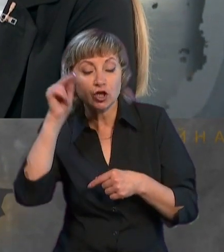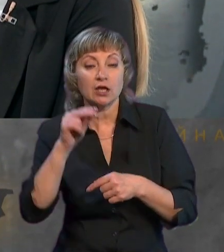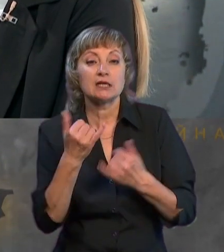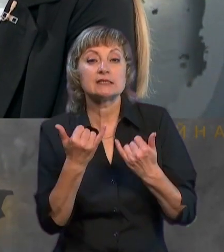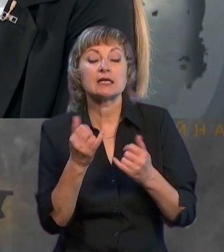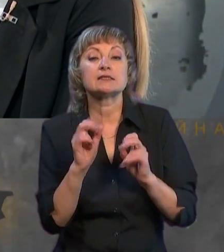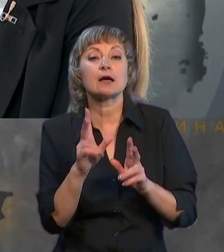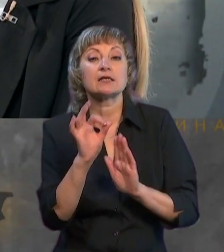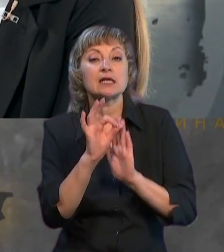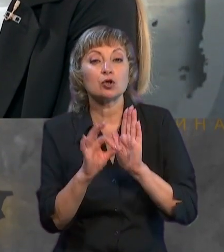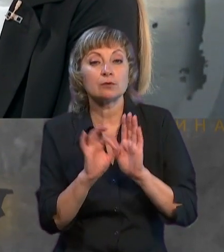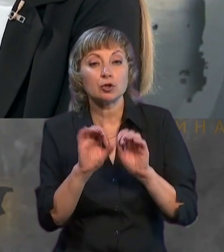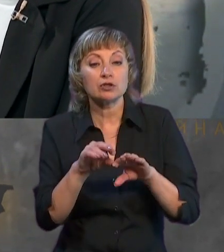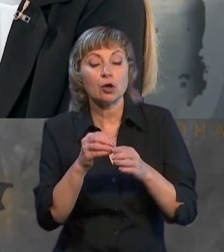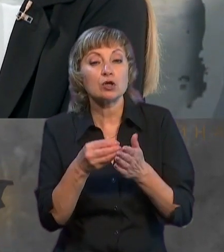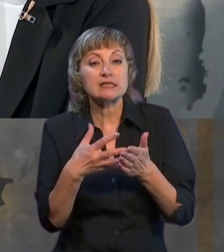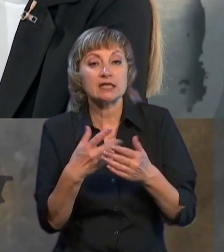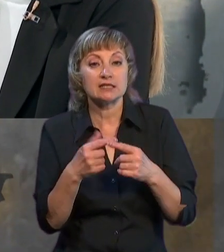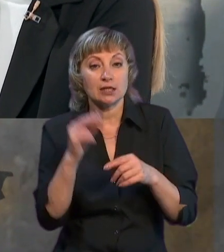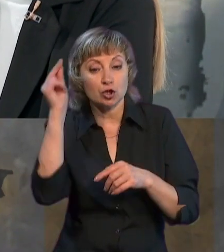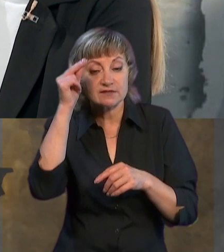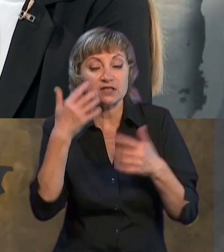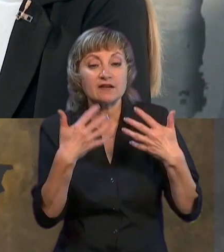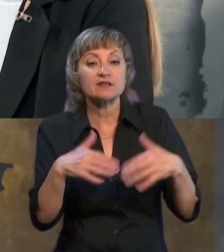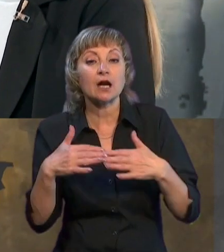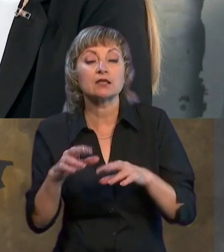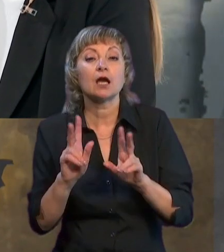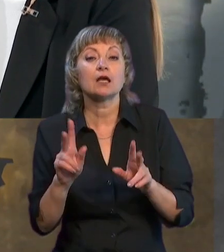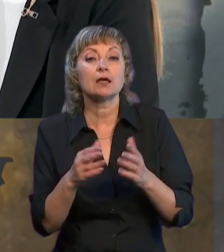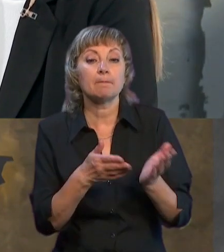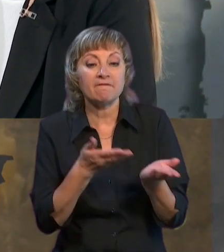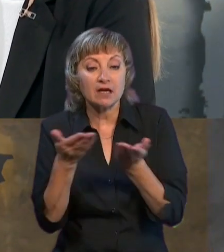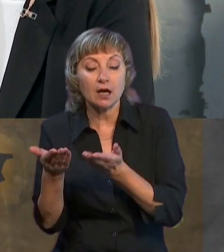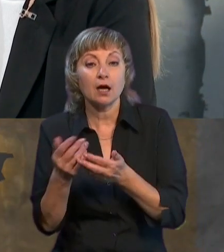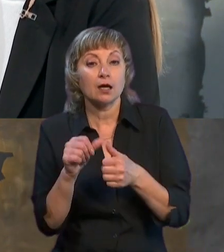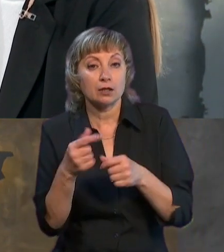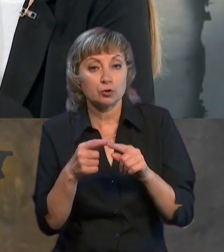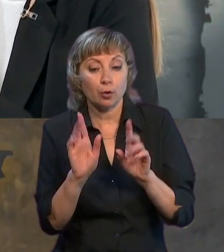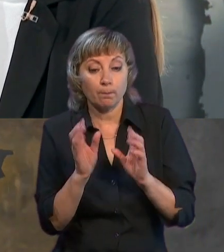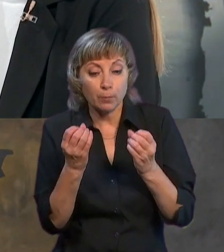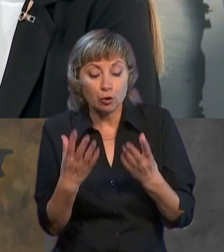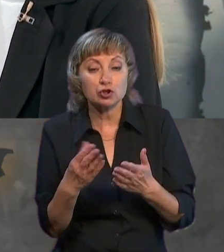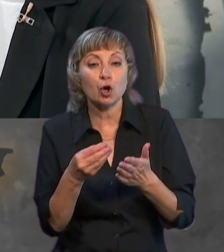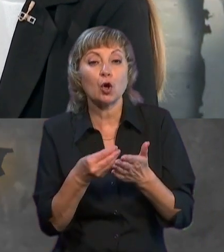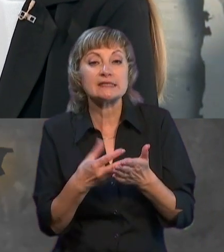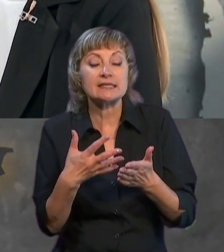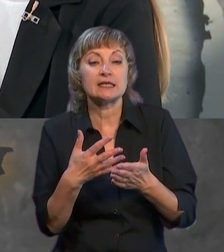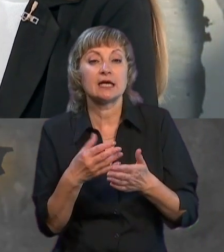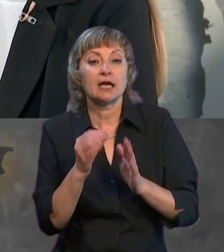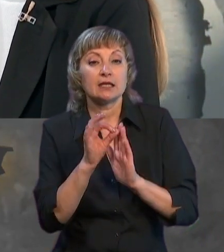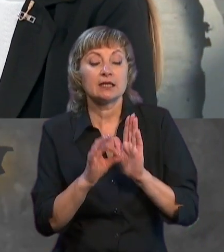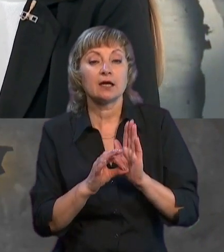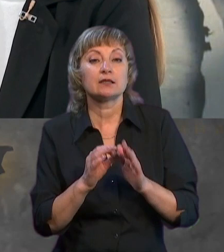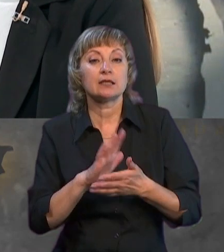можна оцінити загалом ось ці освітні втрати, як ще, якими варіантами, окрім того, що аби просто оцінити і далі працювати над ними,